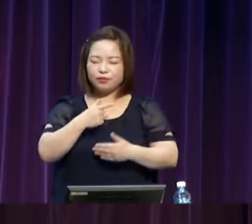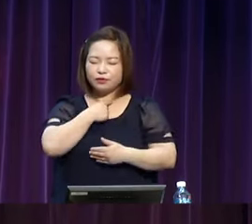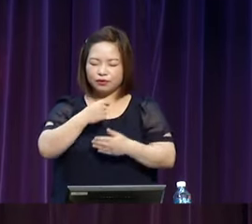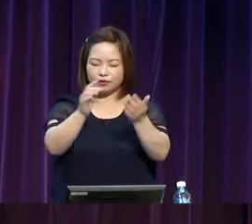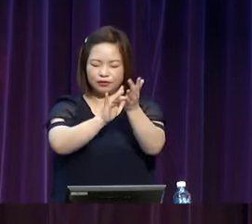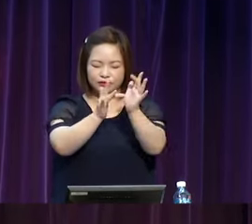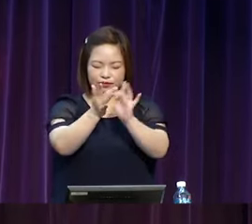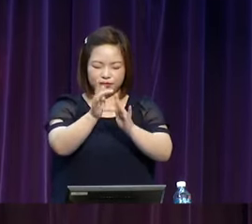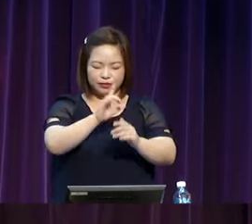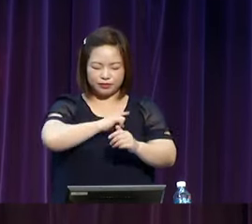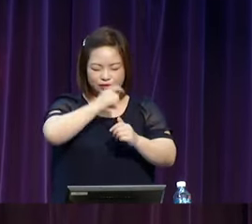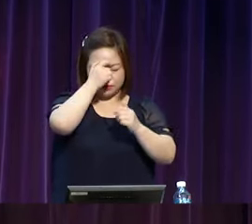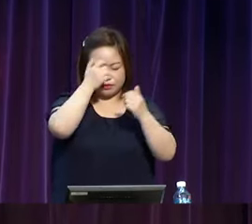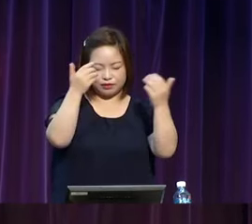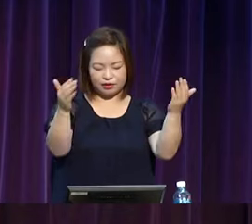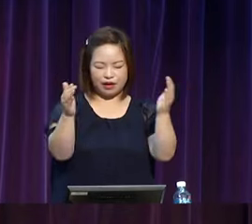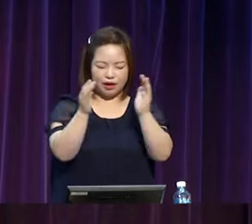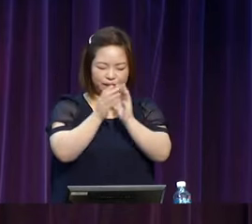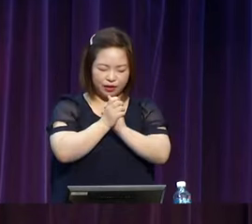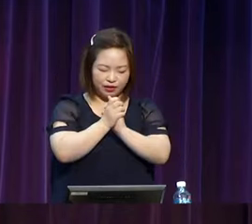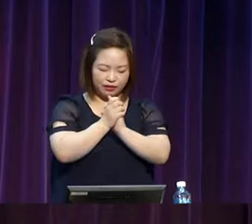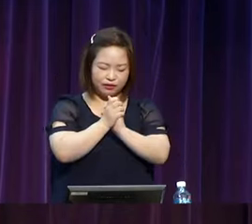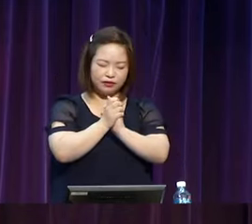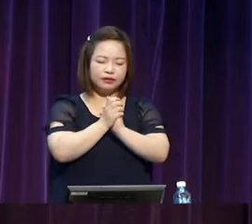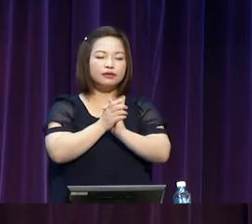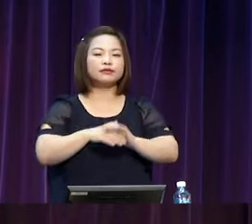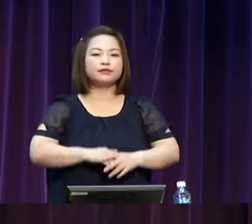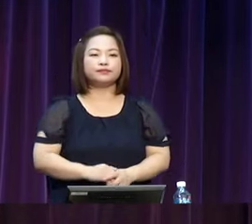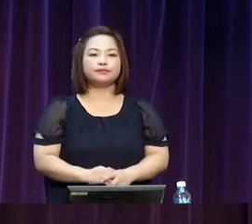예수님의 이름으로 기도합니다. 아멘.